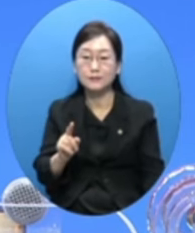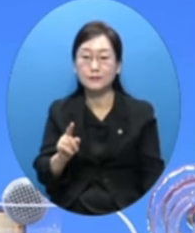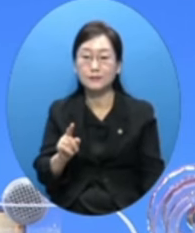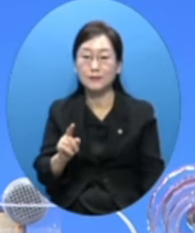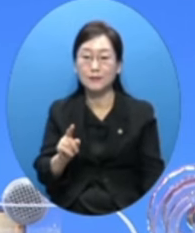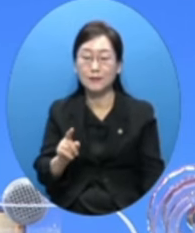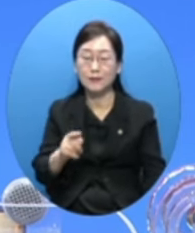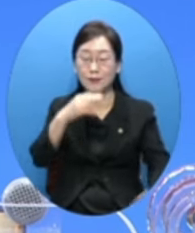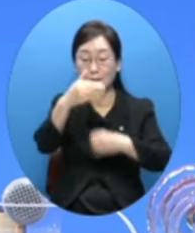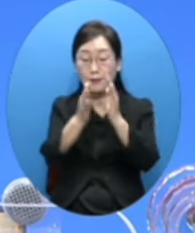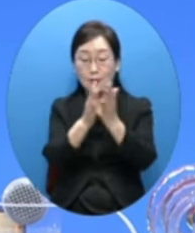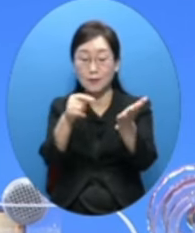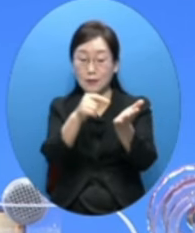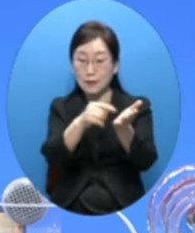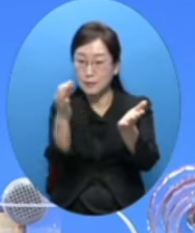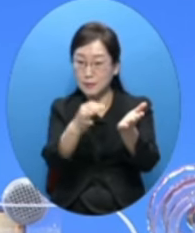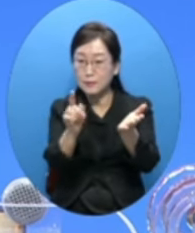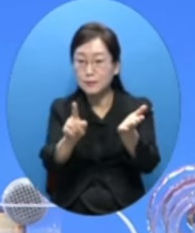성경에